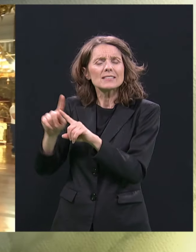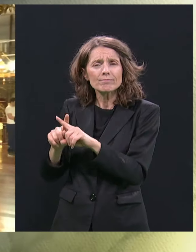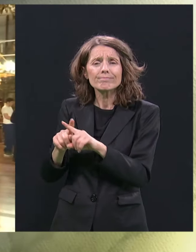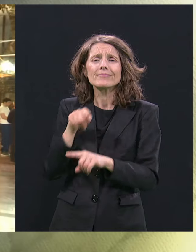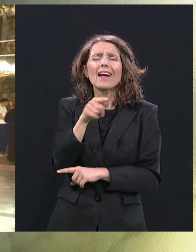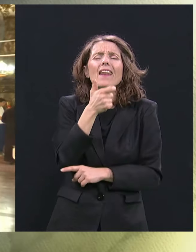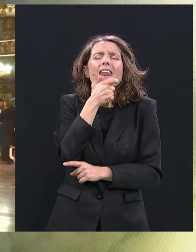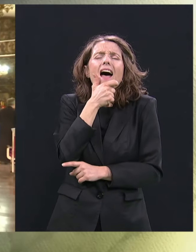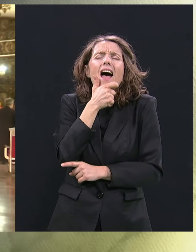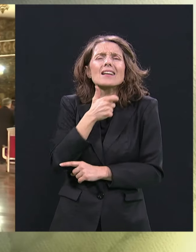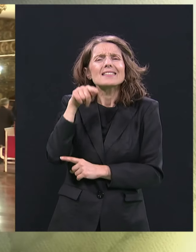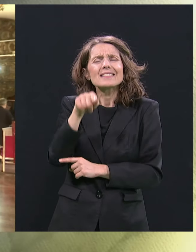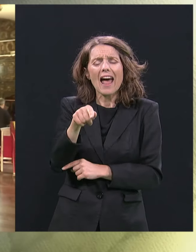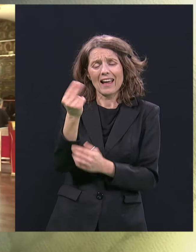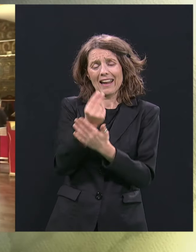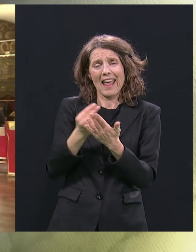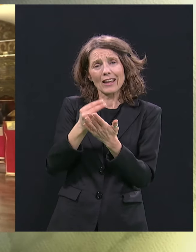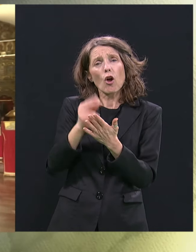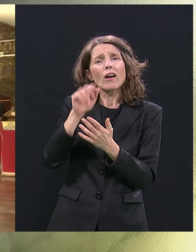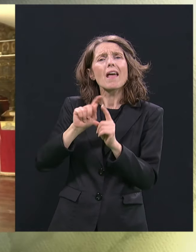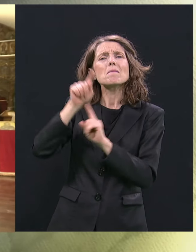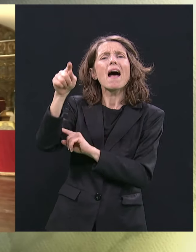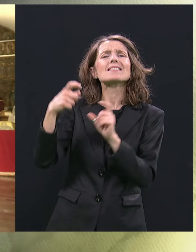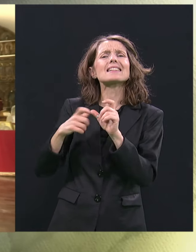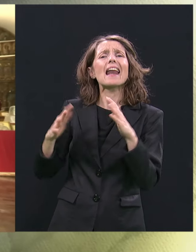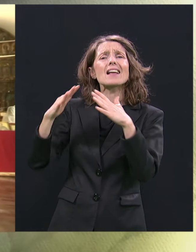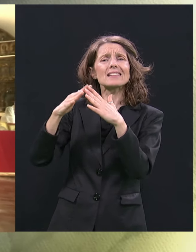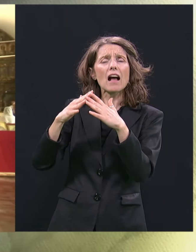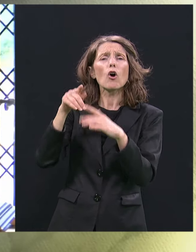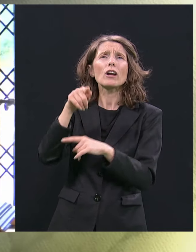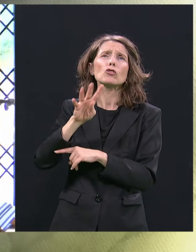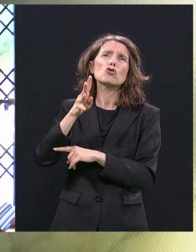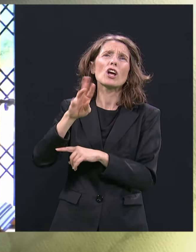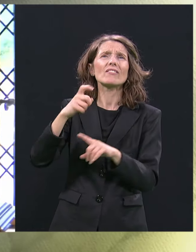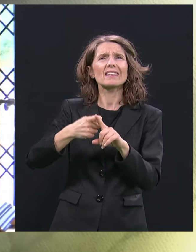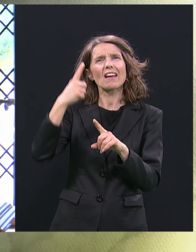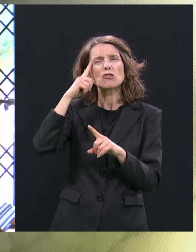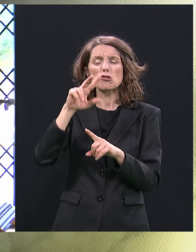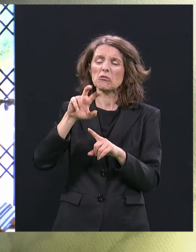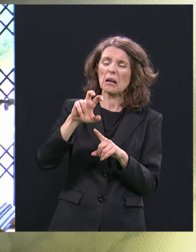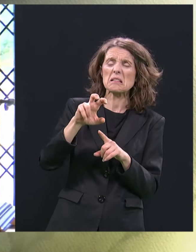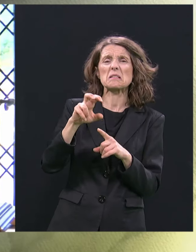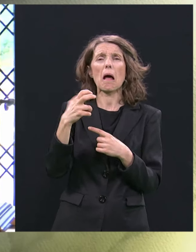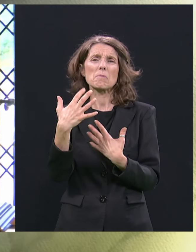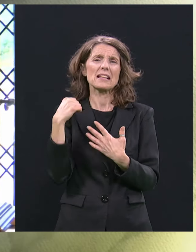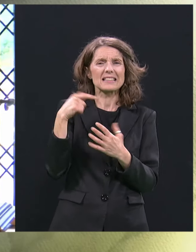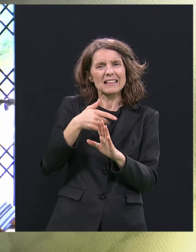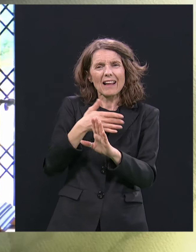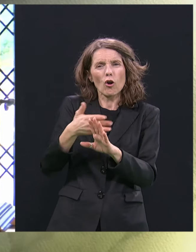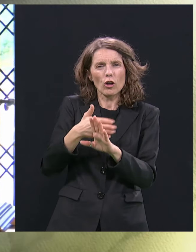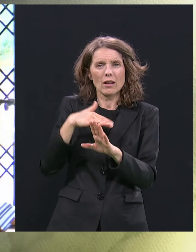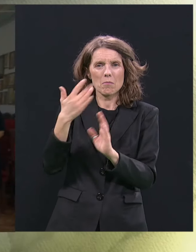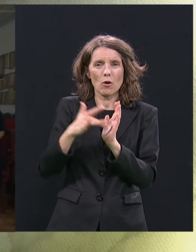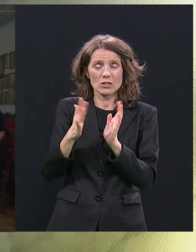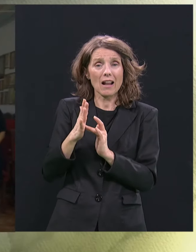Najstarije ikone koje se čuvaju u manastiru na Sinajskoj gori potiču iz 4. veka, a urađene su na drvetu. Ikonostas, kao